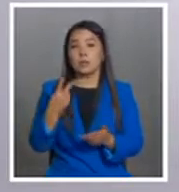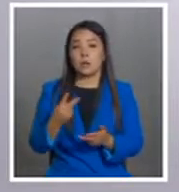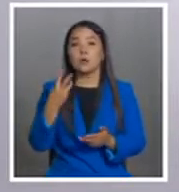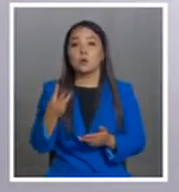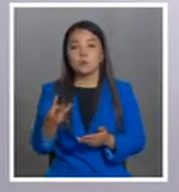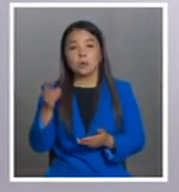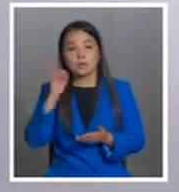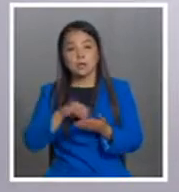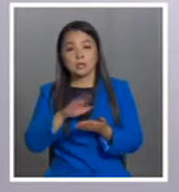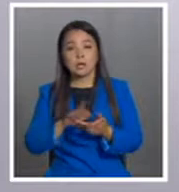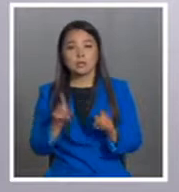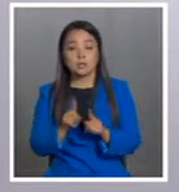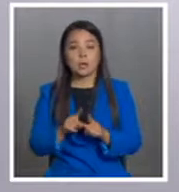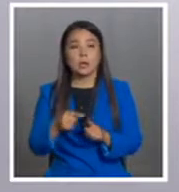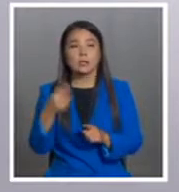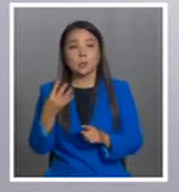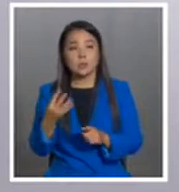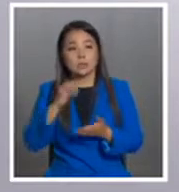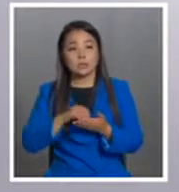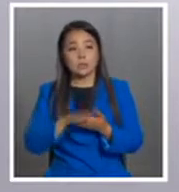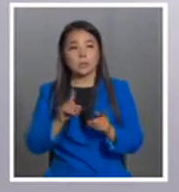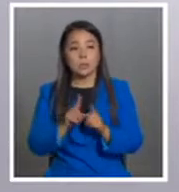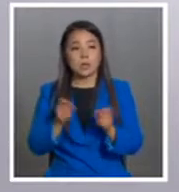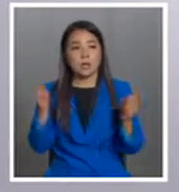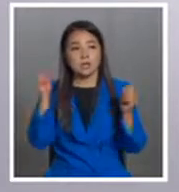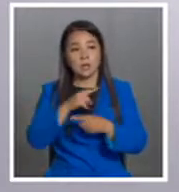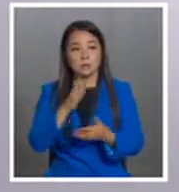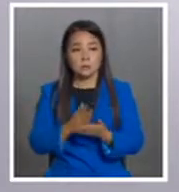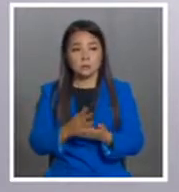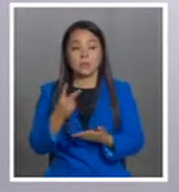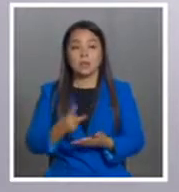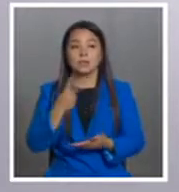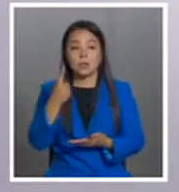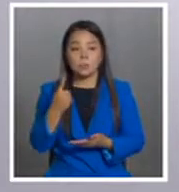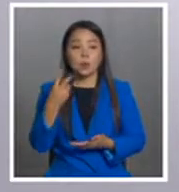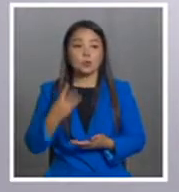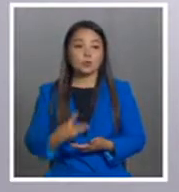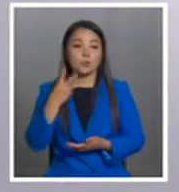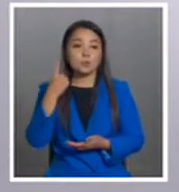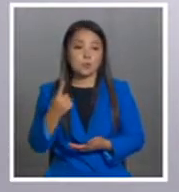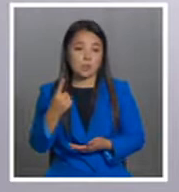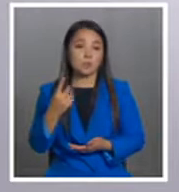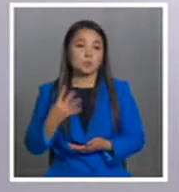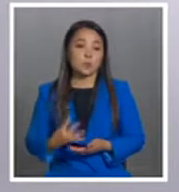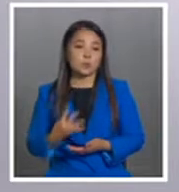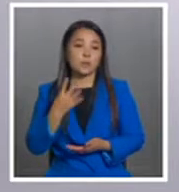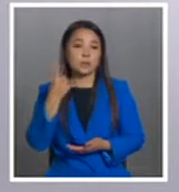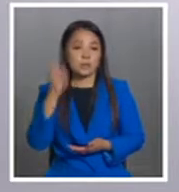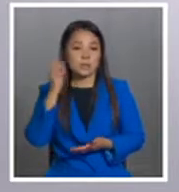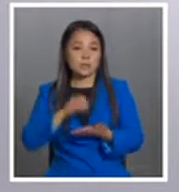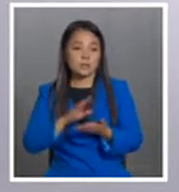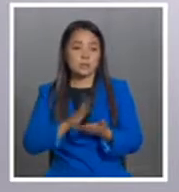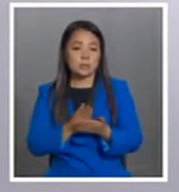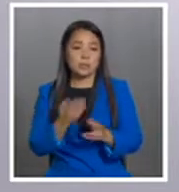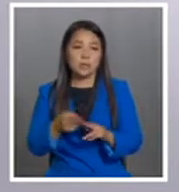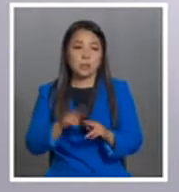4 сандарына кері сандарды анықтаймыз. Олар сіздер білесіздер 2-ден 1, 3-ден 1 және 4-ден 1 сандары болады.